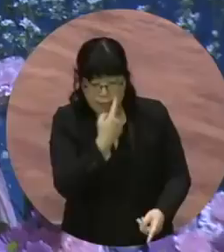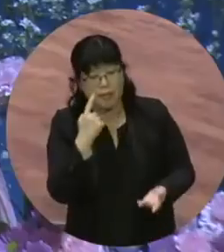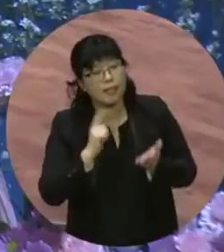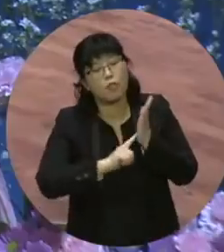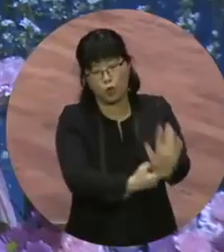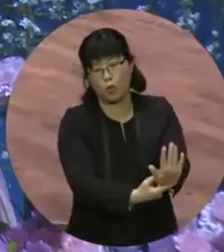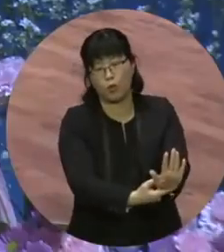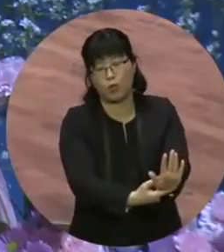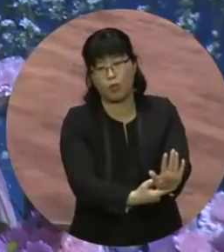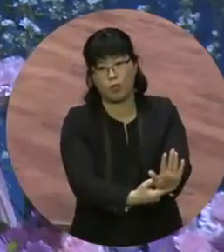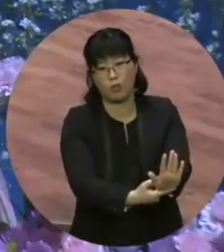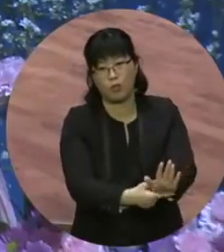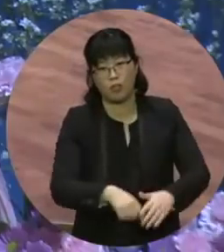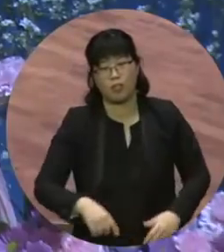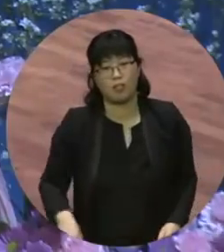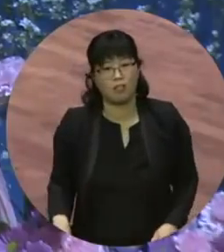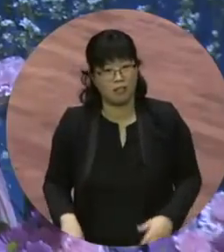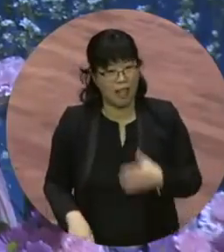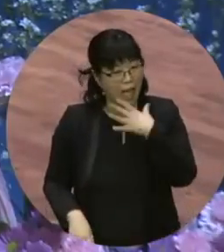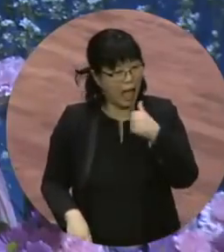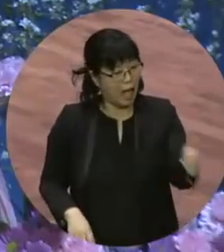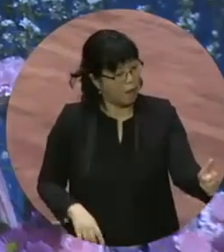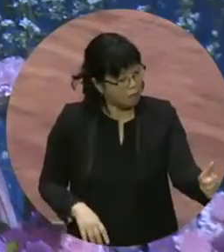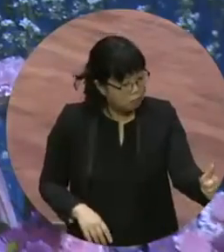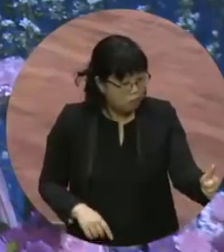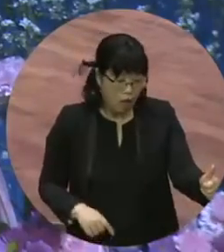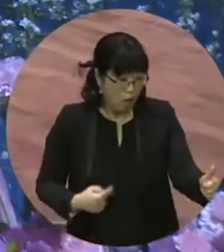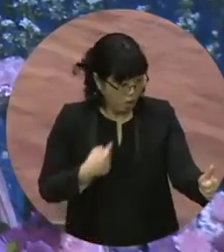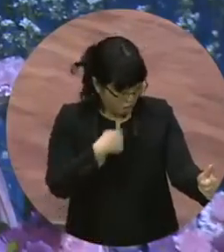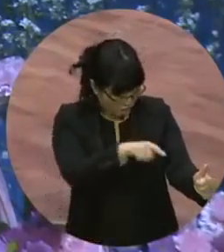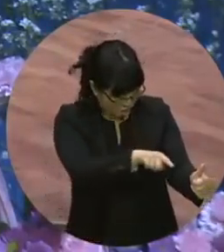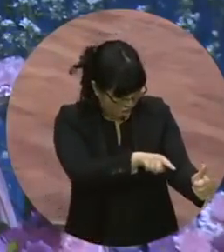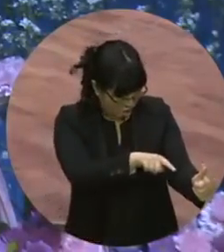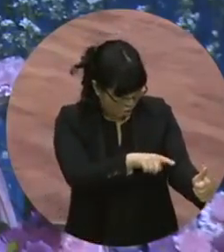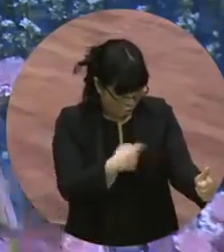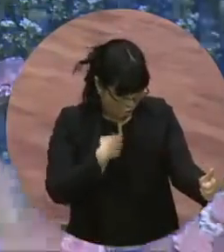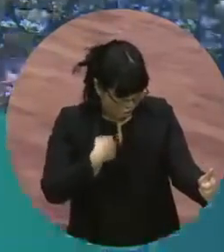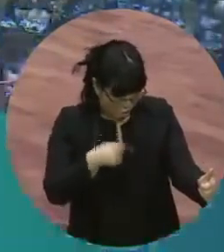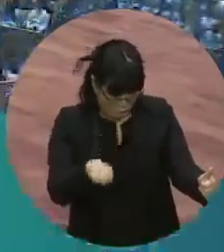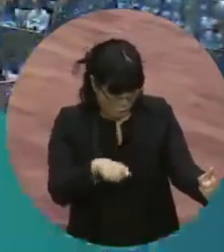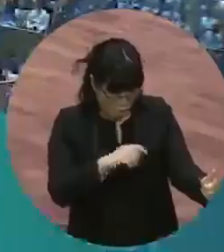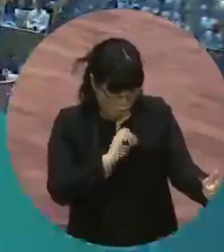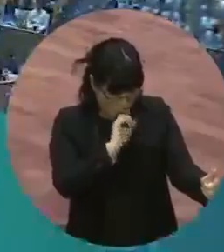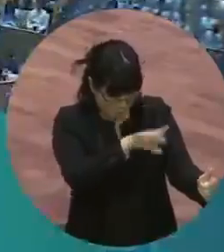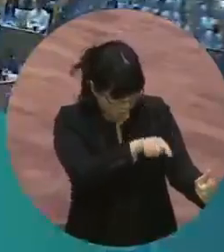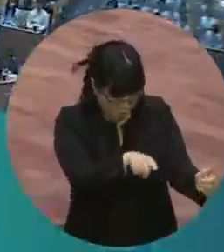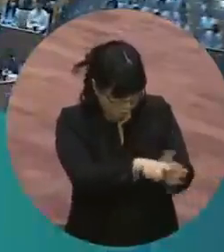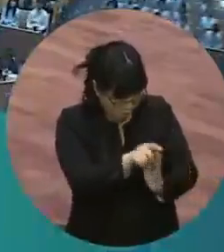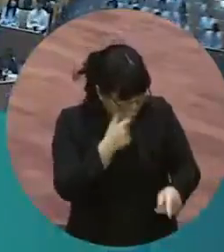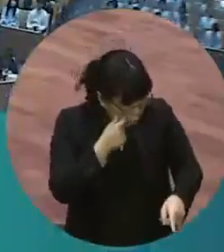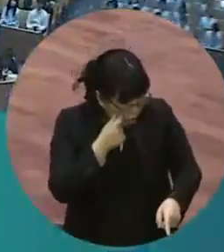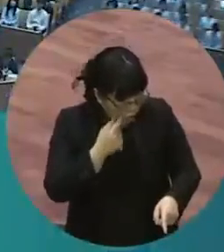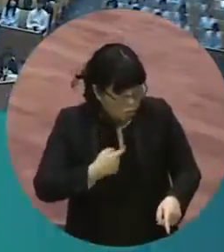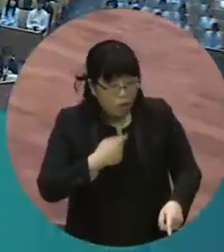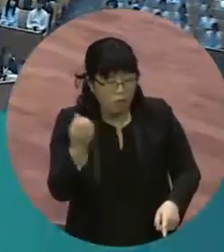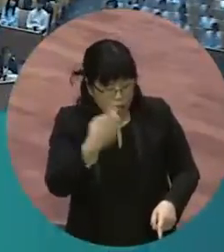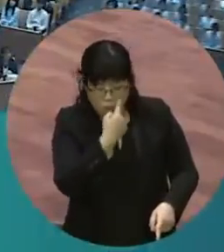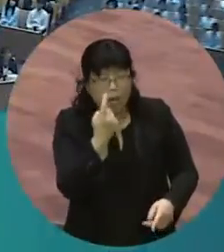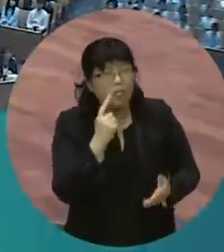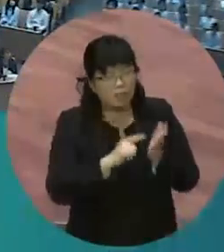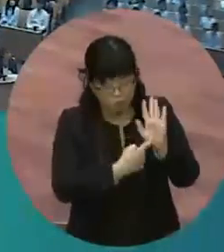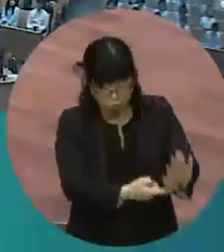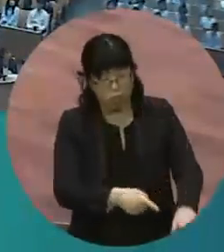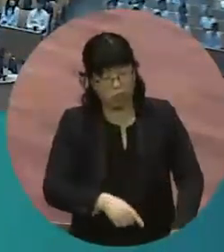하나님이에요. 이런 삐딱한 사람을 말이요. 자 19절 보세요. 하나님이 이르되 아니라 너 아내